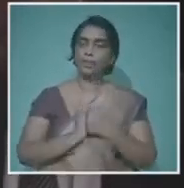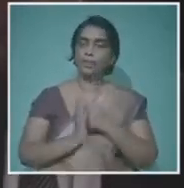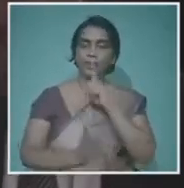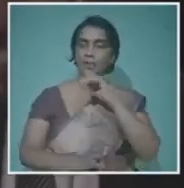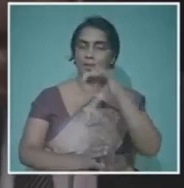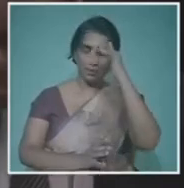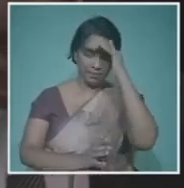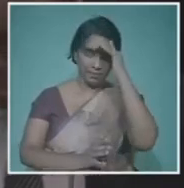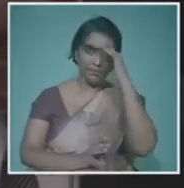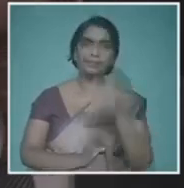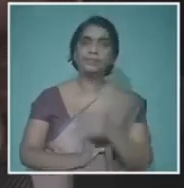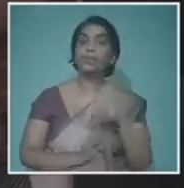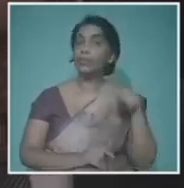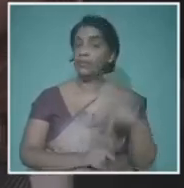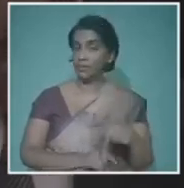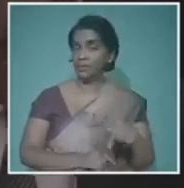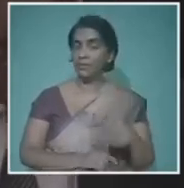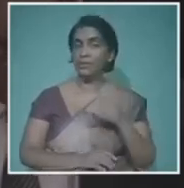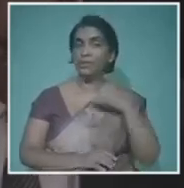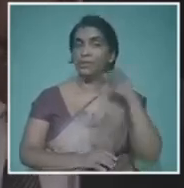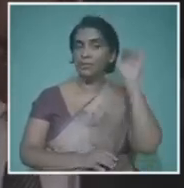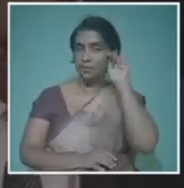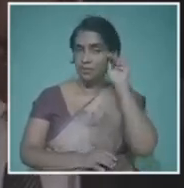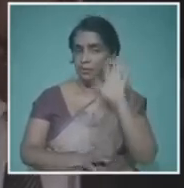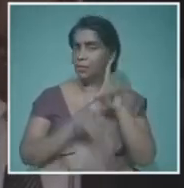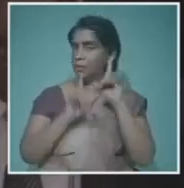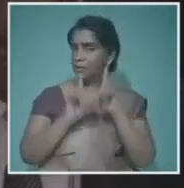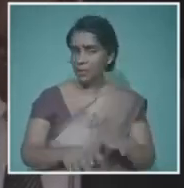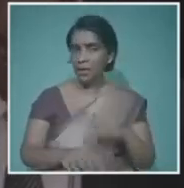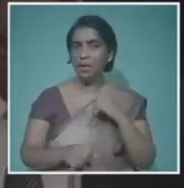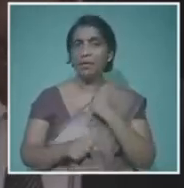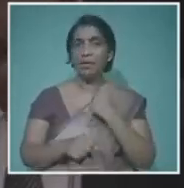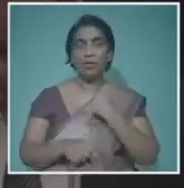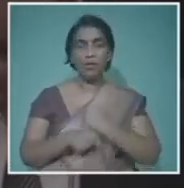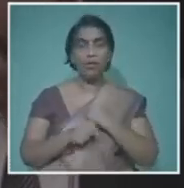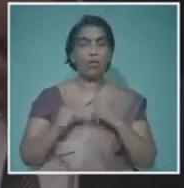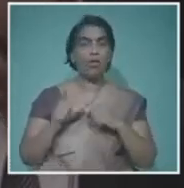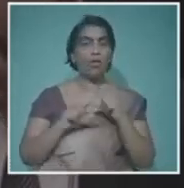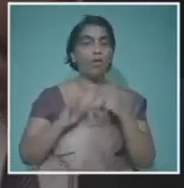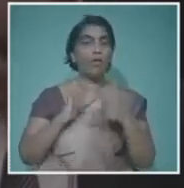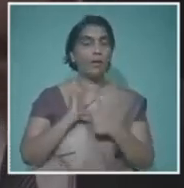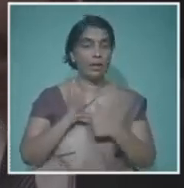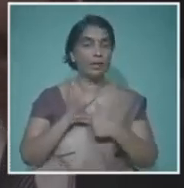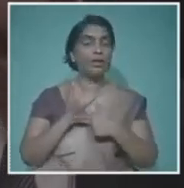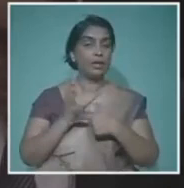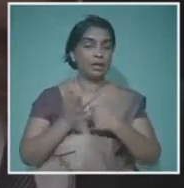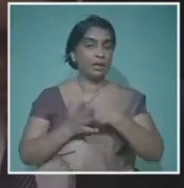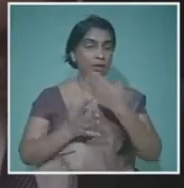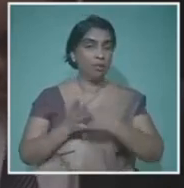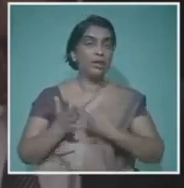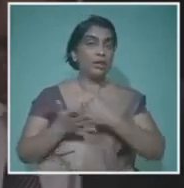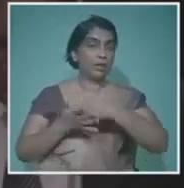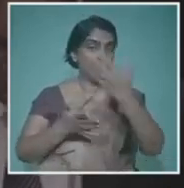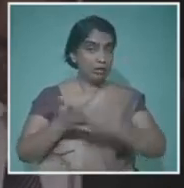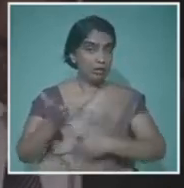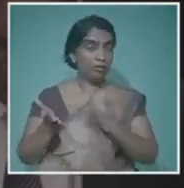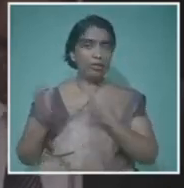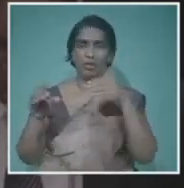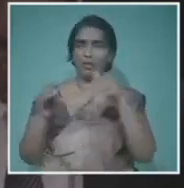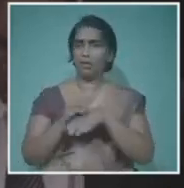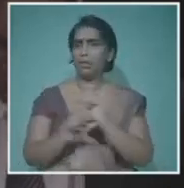කතානායකතුමනි, දැනට වාර්තා වී තිබෙන ආකාරයට රාජ්‍ය ගිණුම් කාරක සභාවේ වාර්තාවේද අන්තර්ගත වී